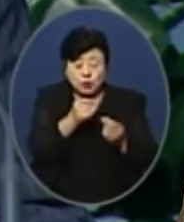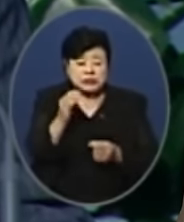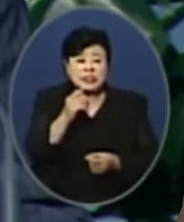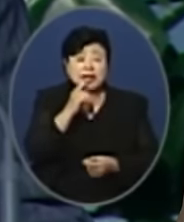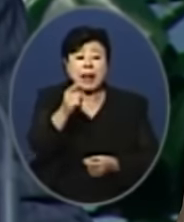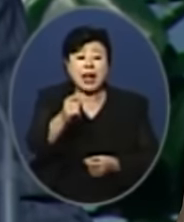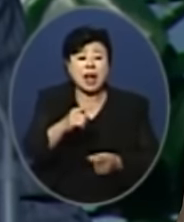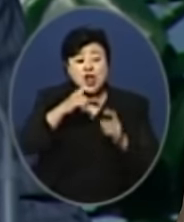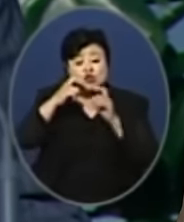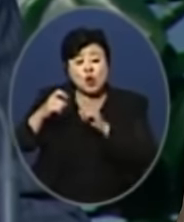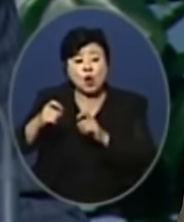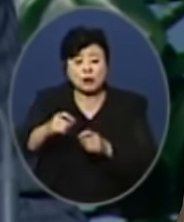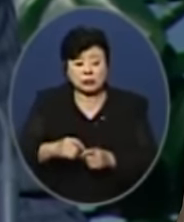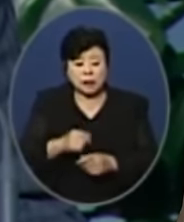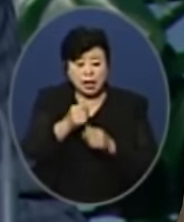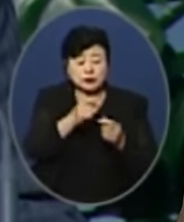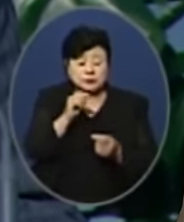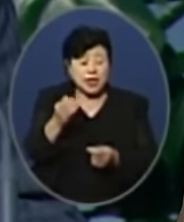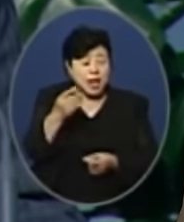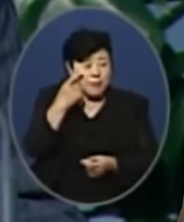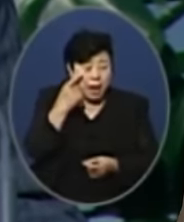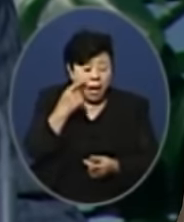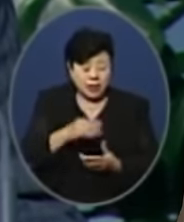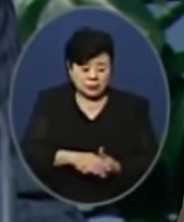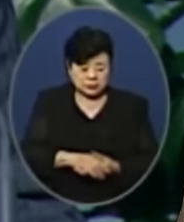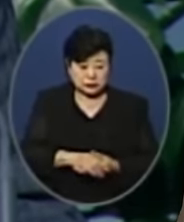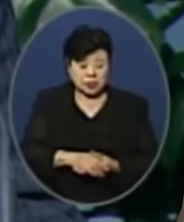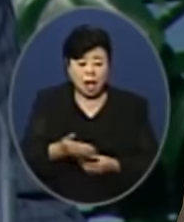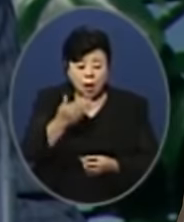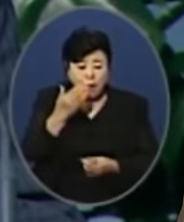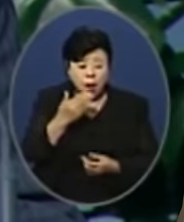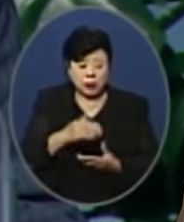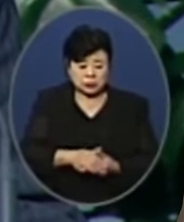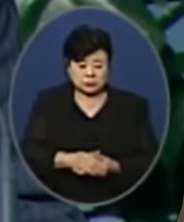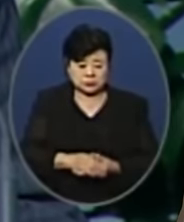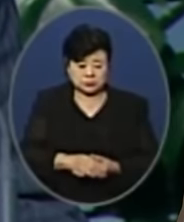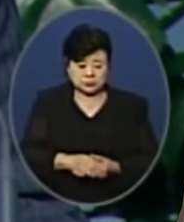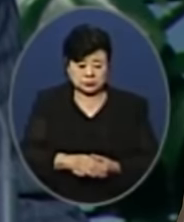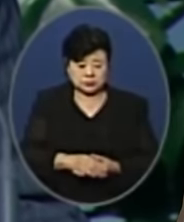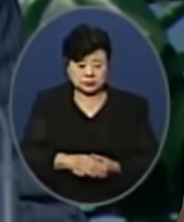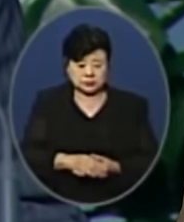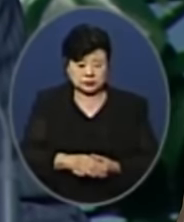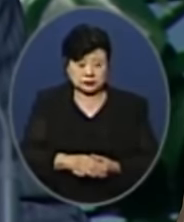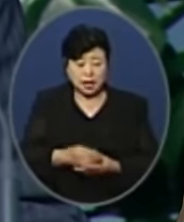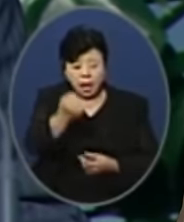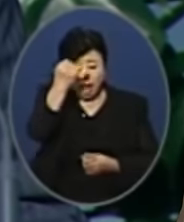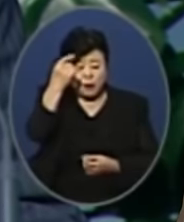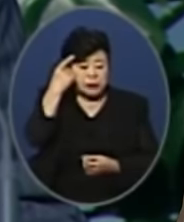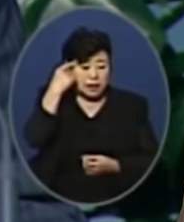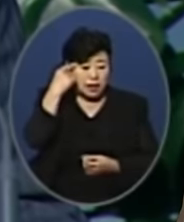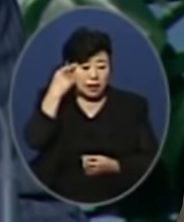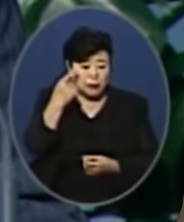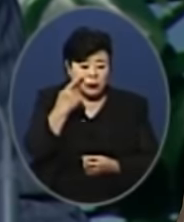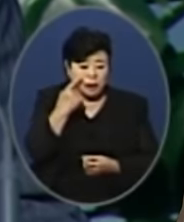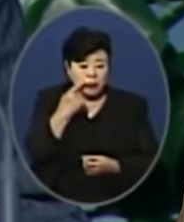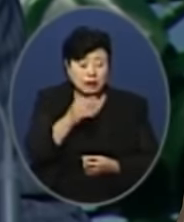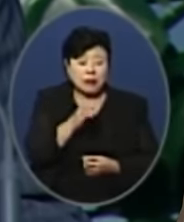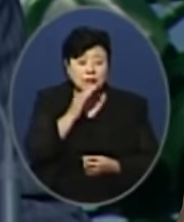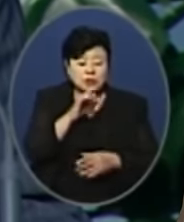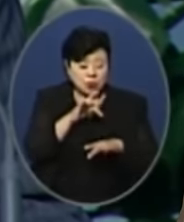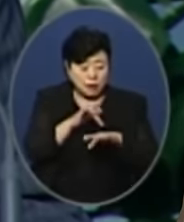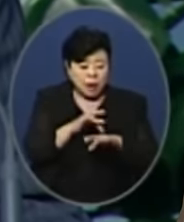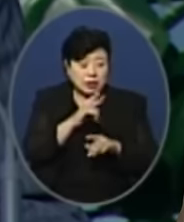되고 만다. 너도 하나님처럼 될까 싶어서 하나 먹지 말라고 그랬다. 하와가 선악과를 보니